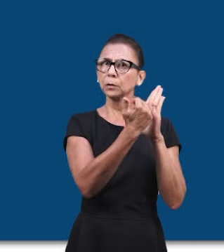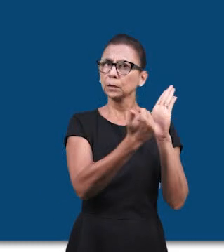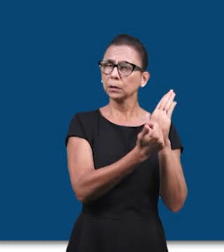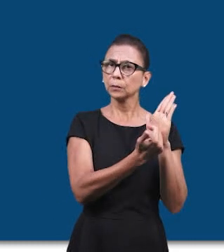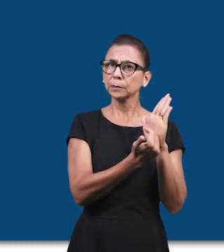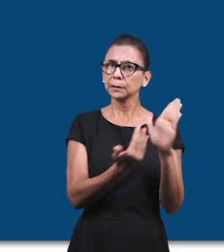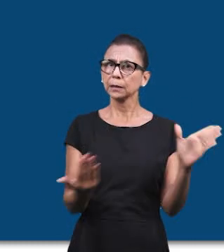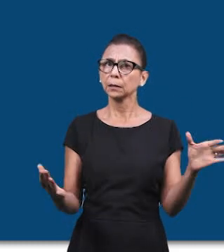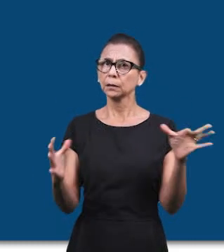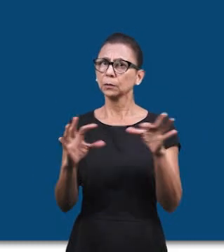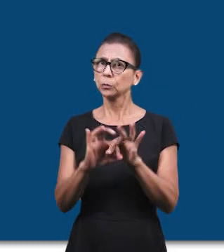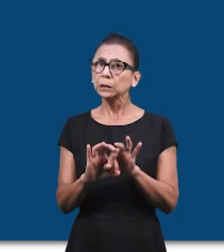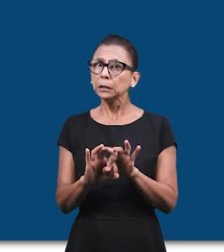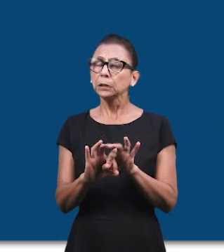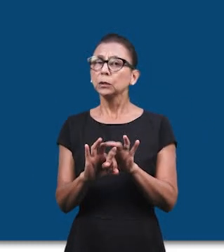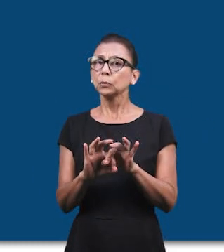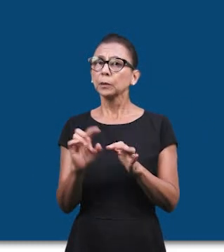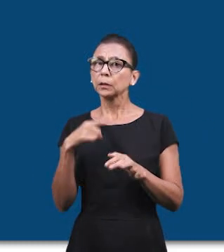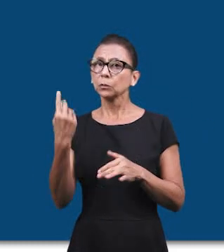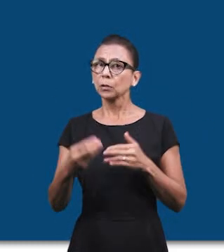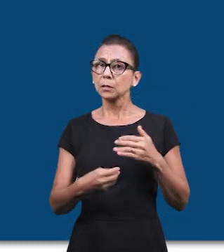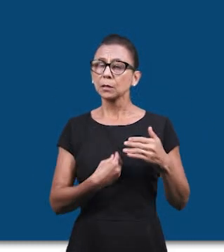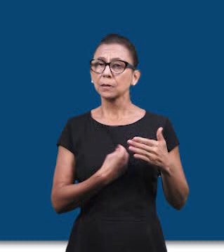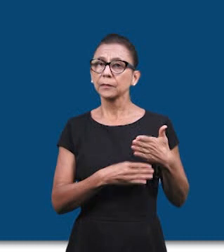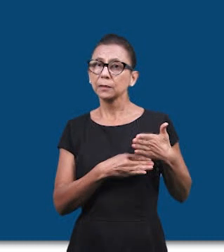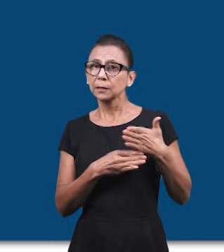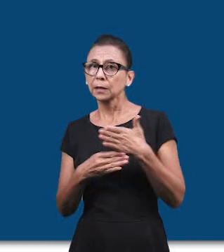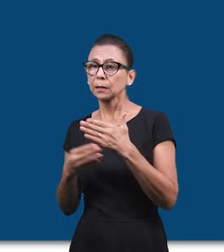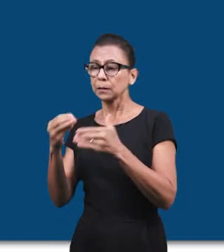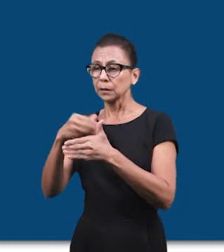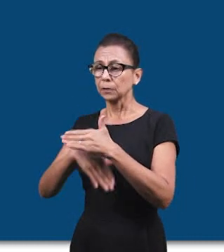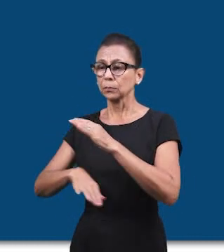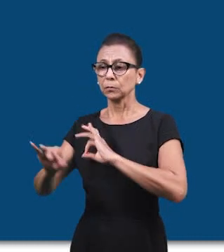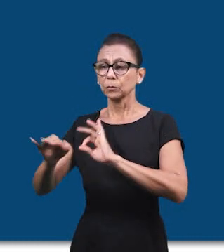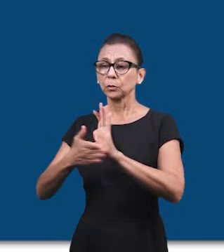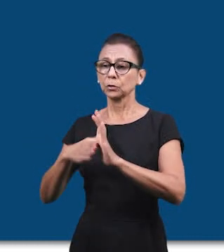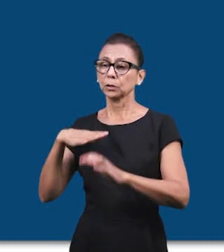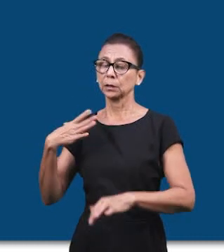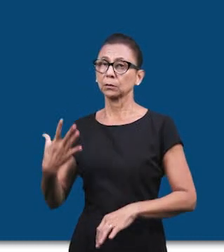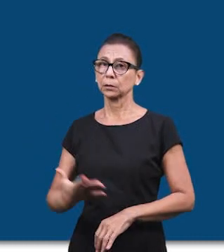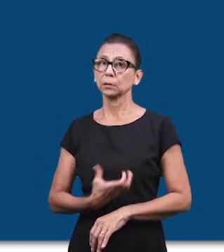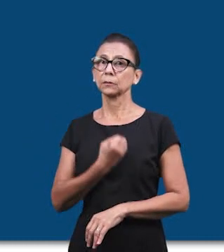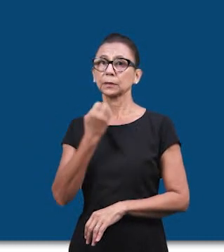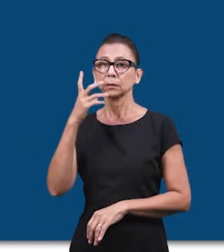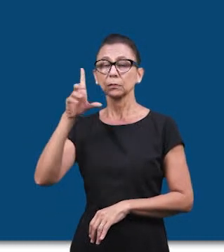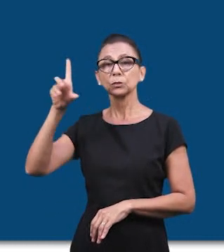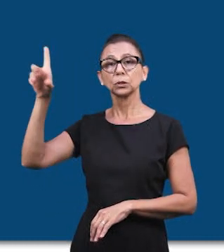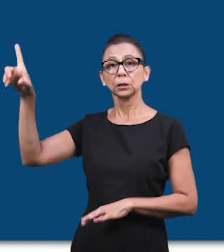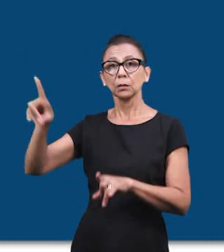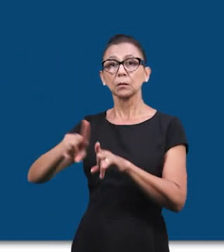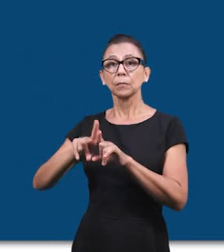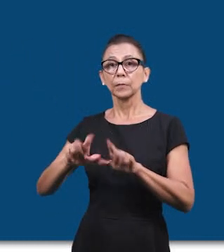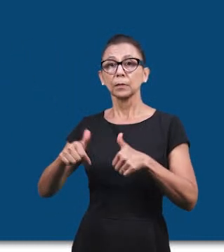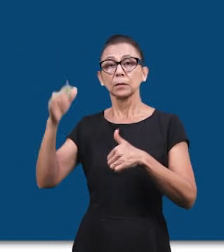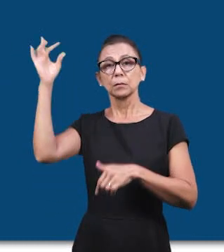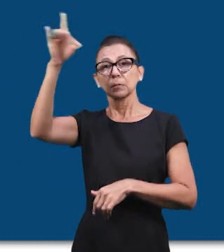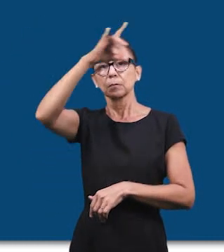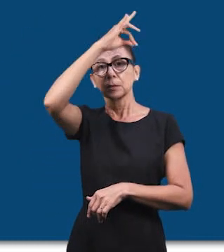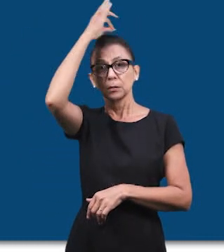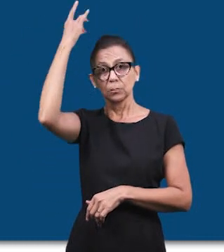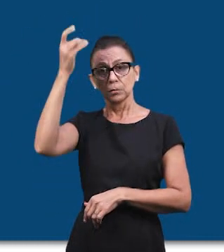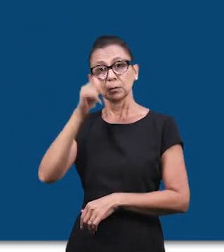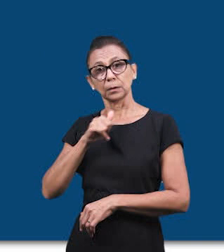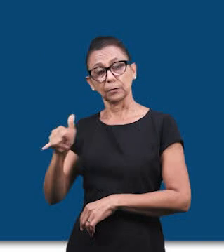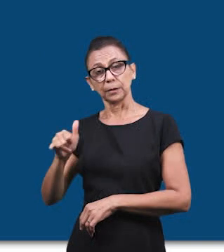школе других богослужение чтобы мы могли вести нашу же эти жизнь наша жизнь проекте